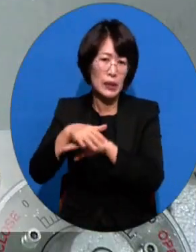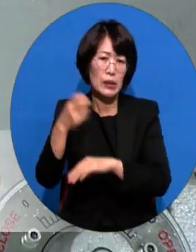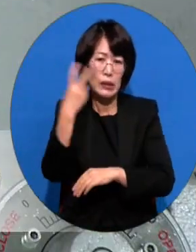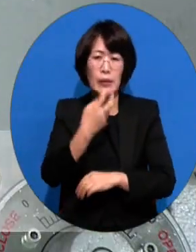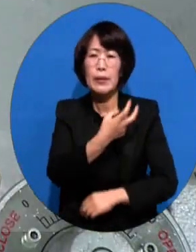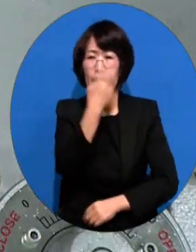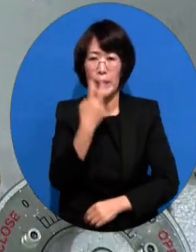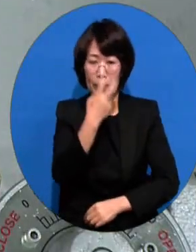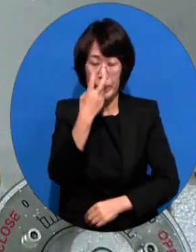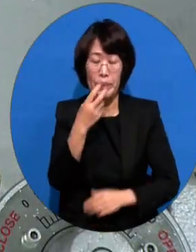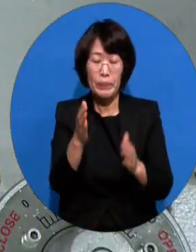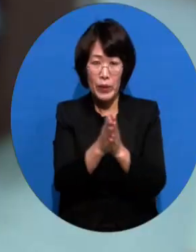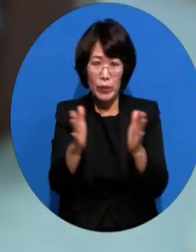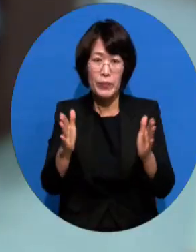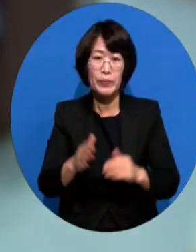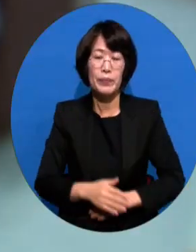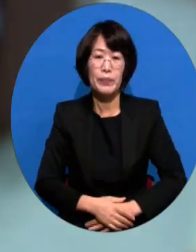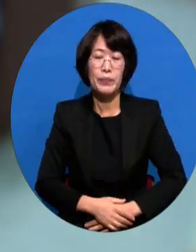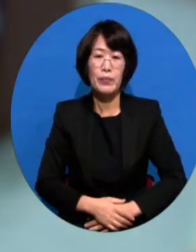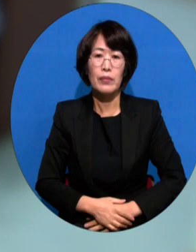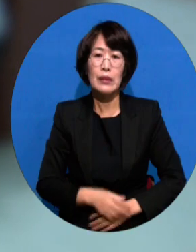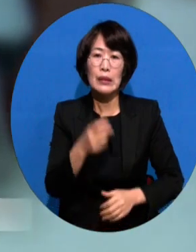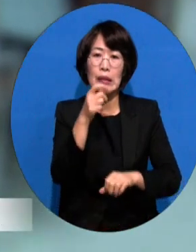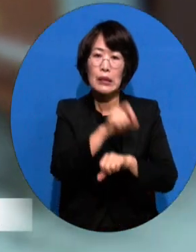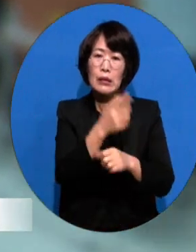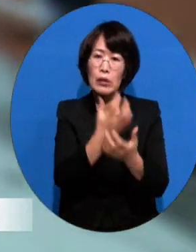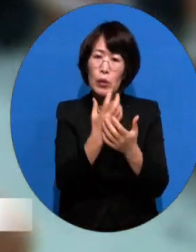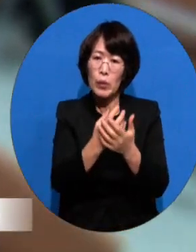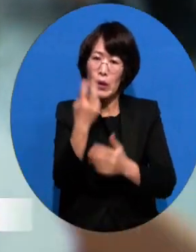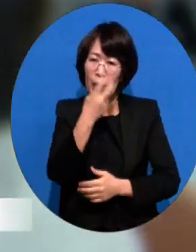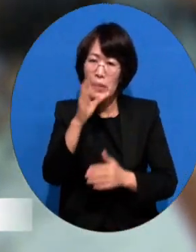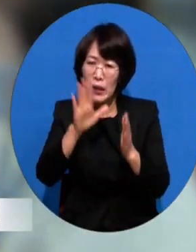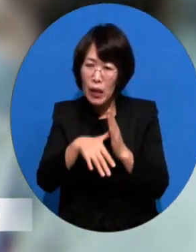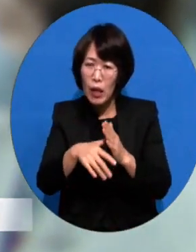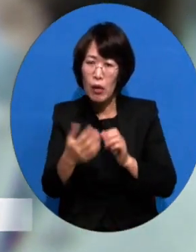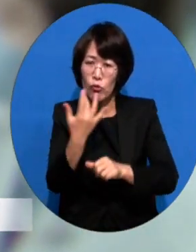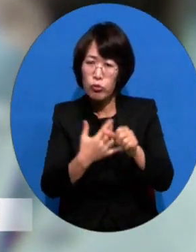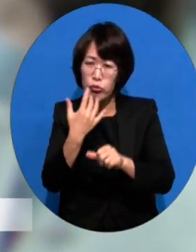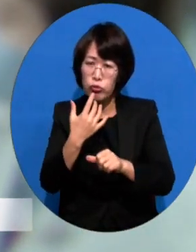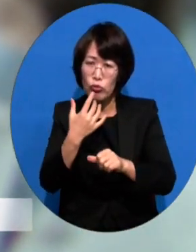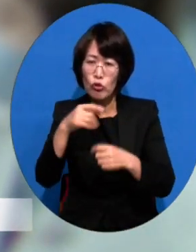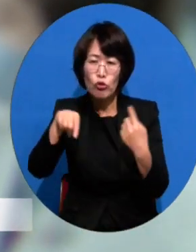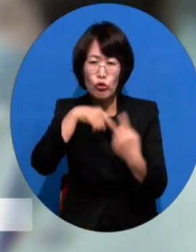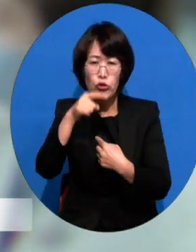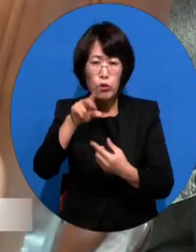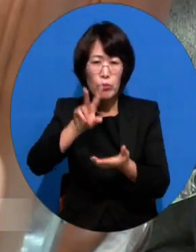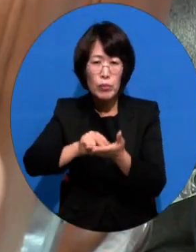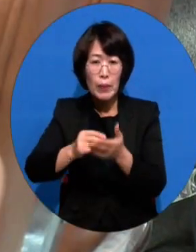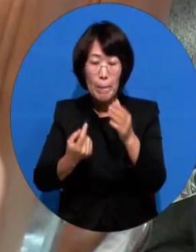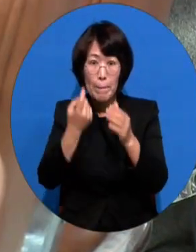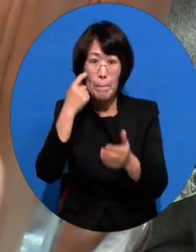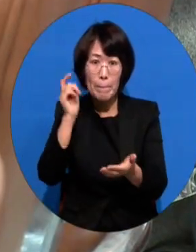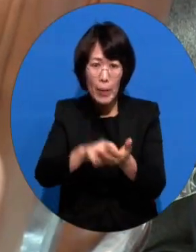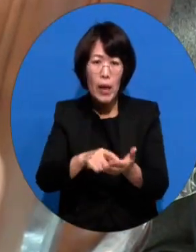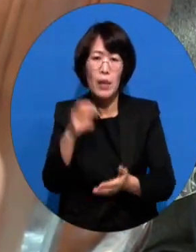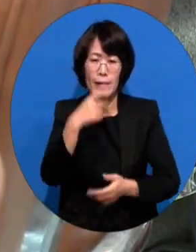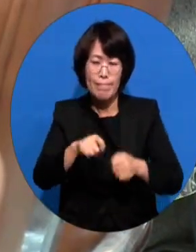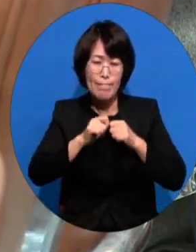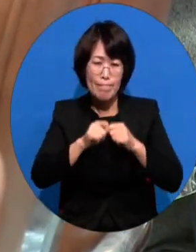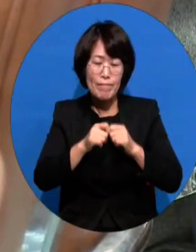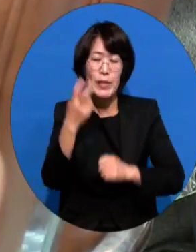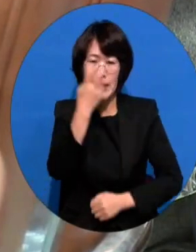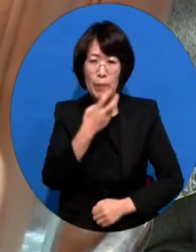재검토에 들어가기로 했습니다. 또 행정사무감사에서 그동안 화장장 운영 과정에 문제가 없었는지 다시 한번 심도